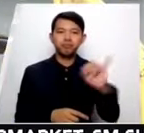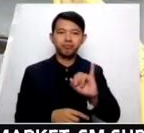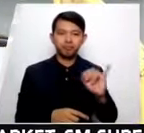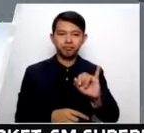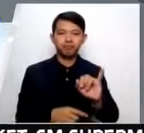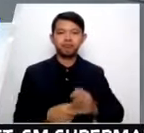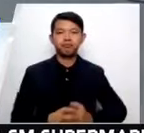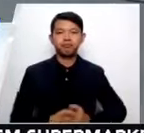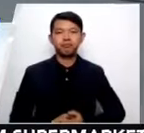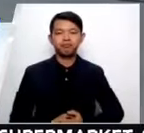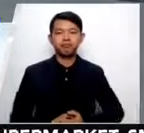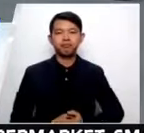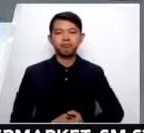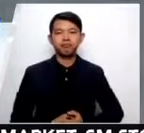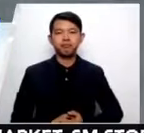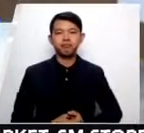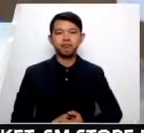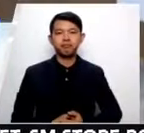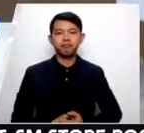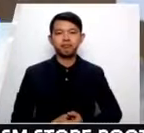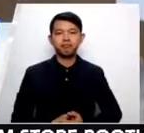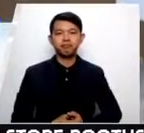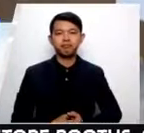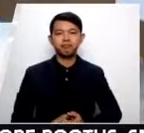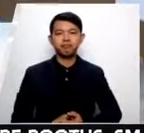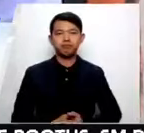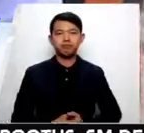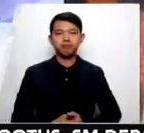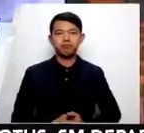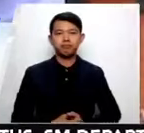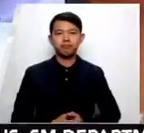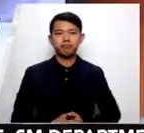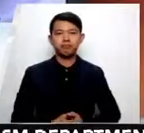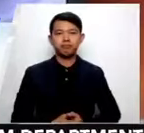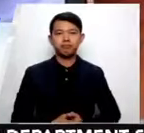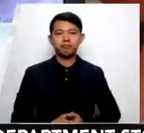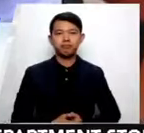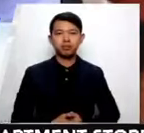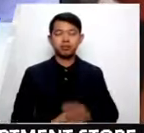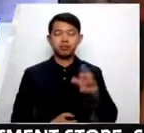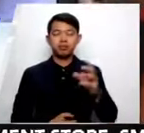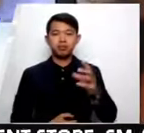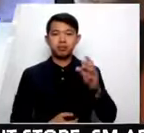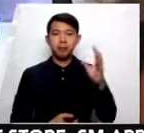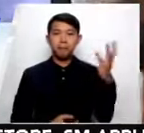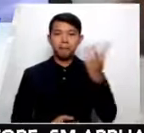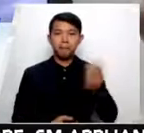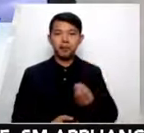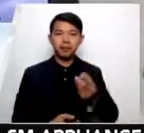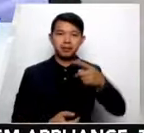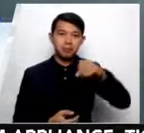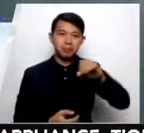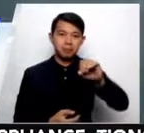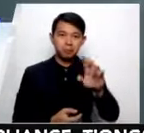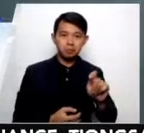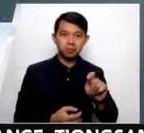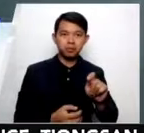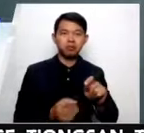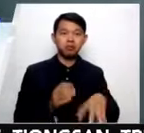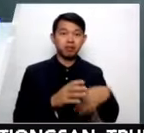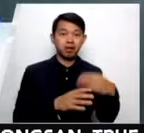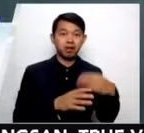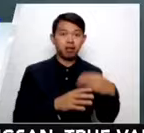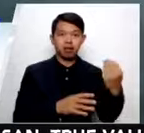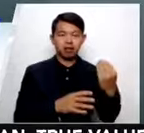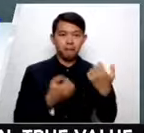Mabilis ang usad ng pila sa ticketing booth sa Batangas Port. Pero nayamot si Harry Boy dahil sa labas pa lang ng pantalan, may nagbebenta